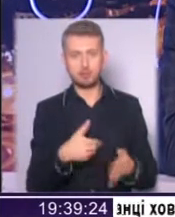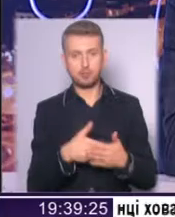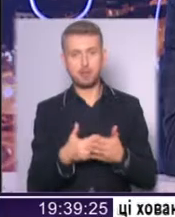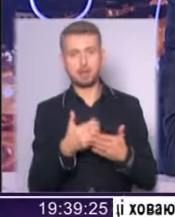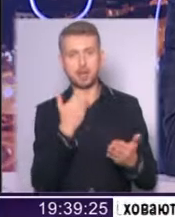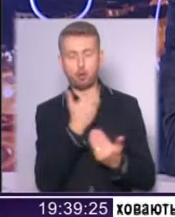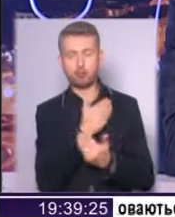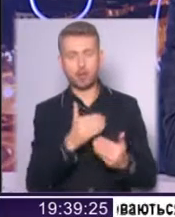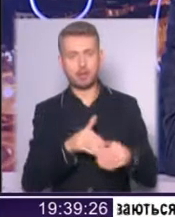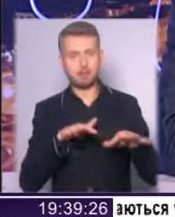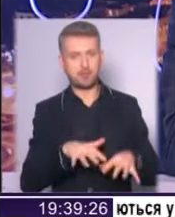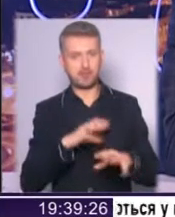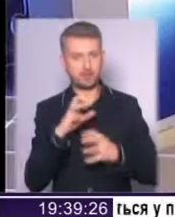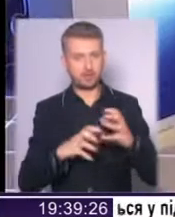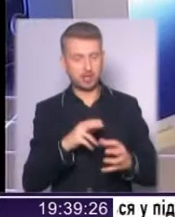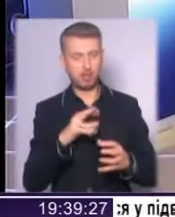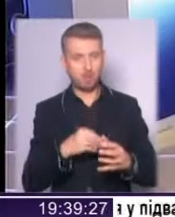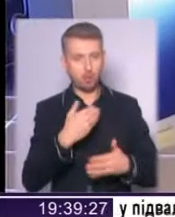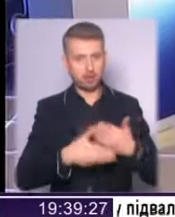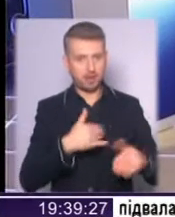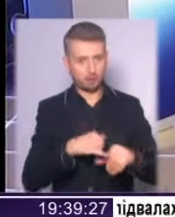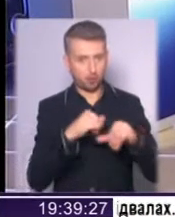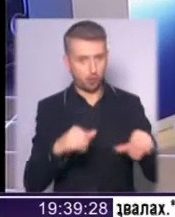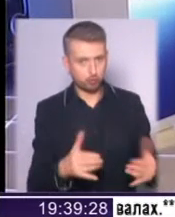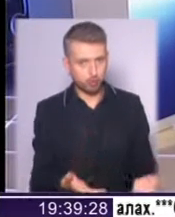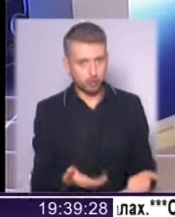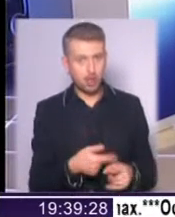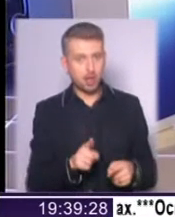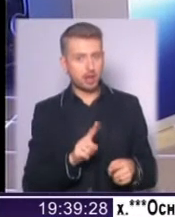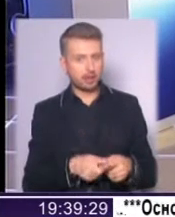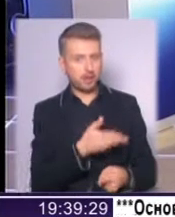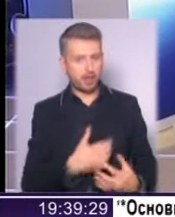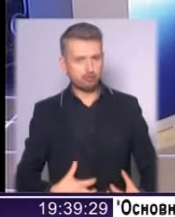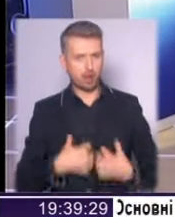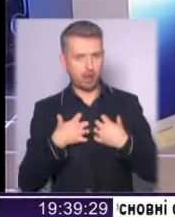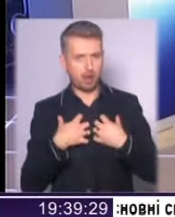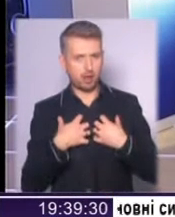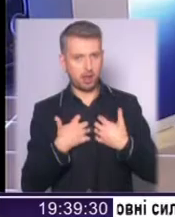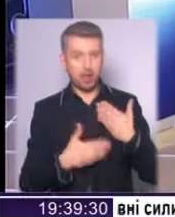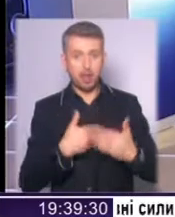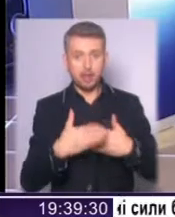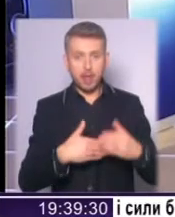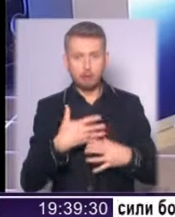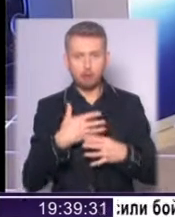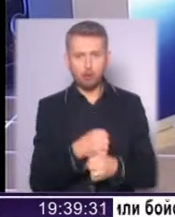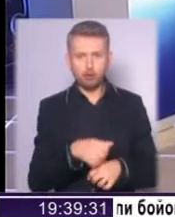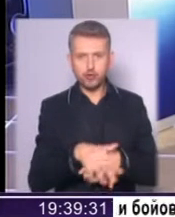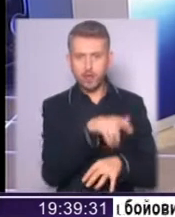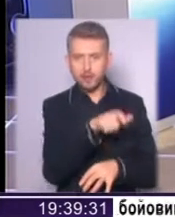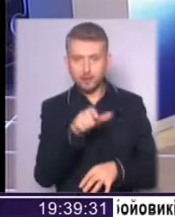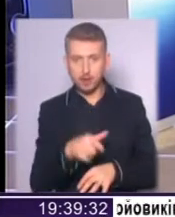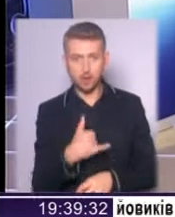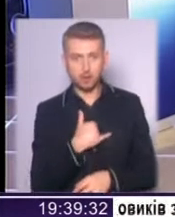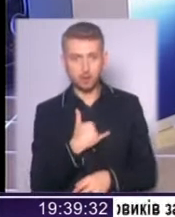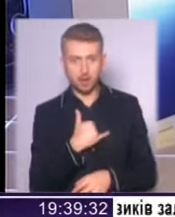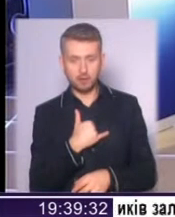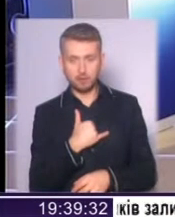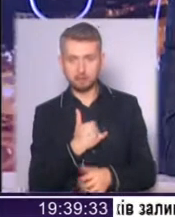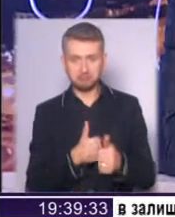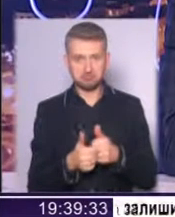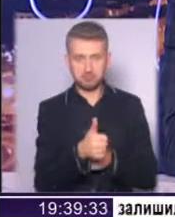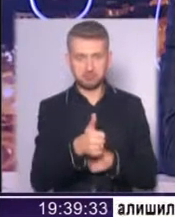ви кажете, геноциду нема, ну так, але ми подивимося на приріст населення, на тисячу людей. Україна займає, відповідно тих